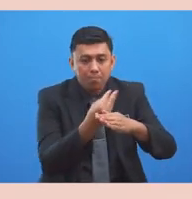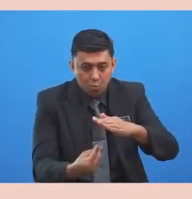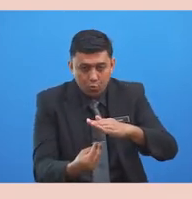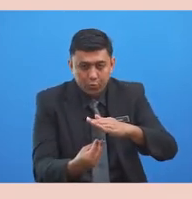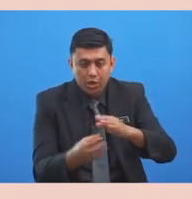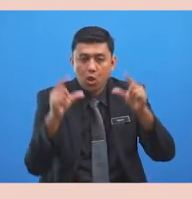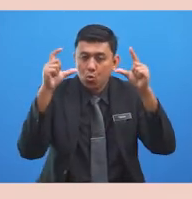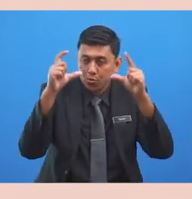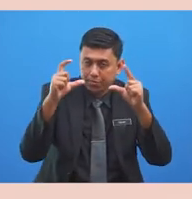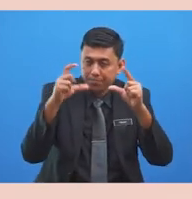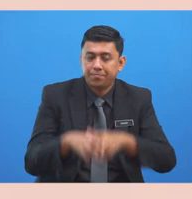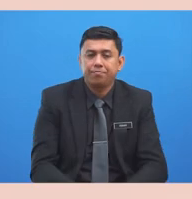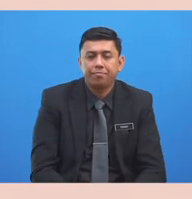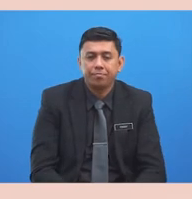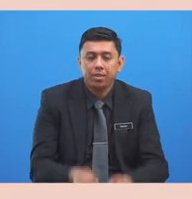Kurungan